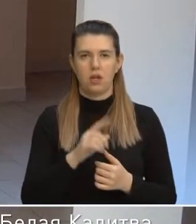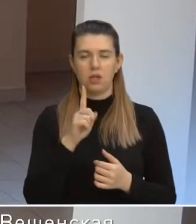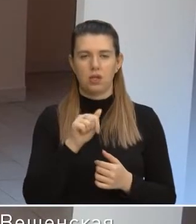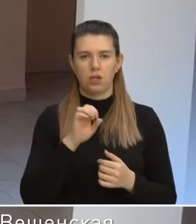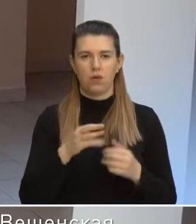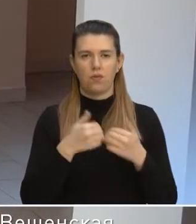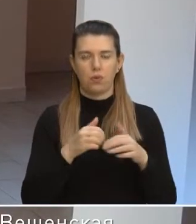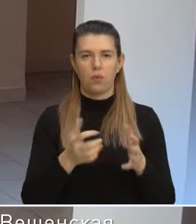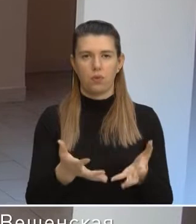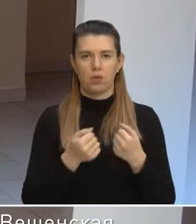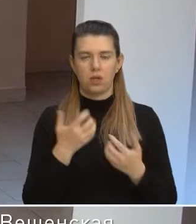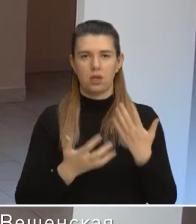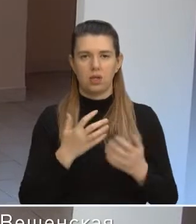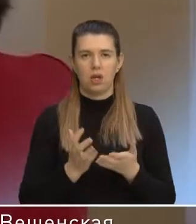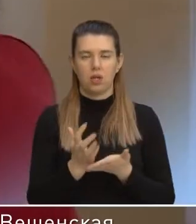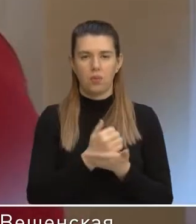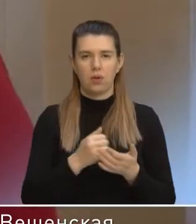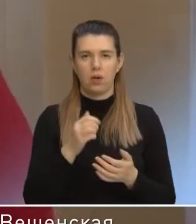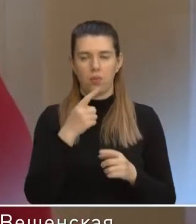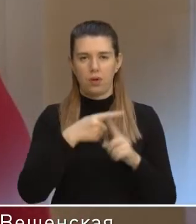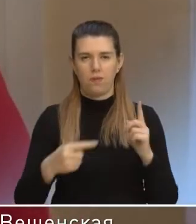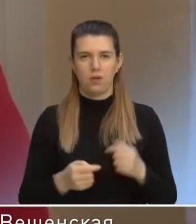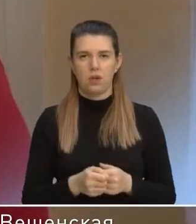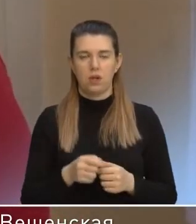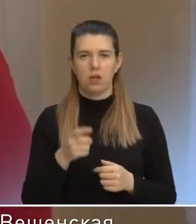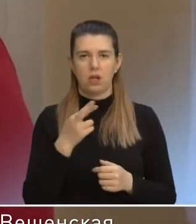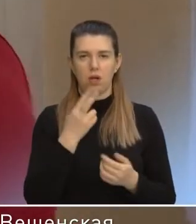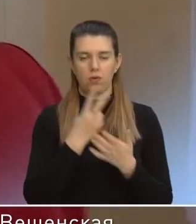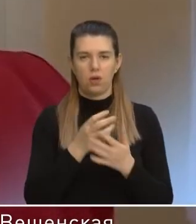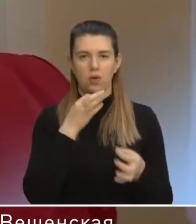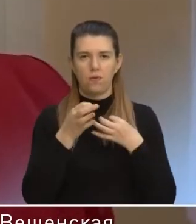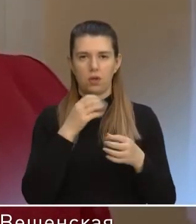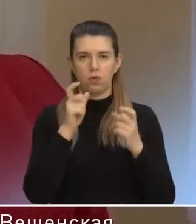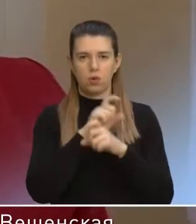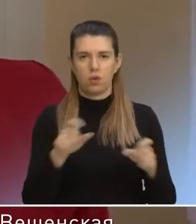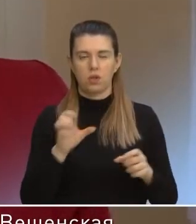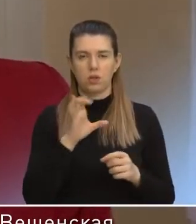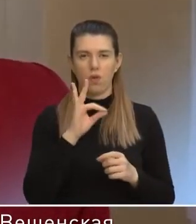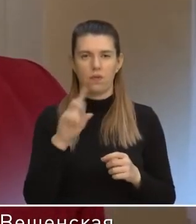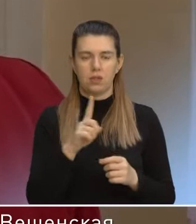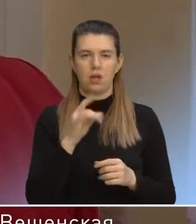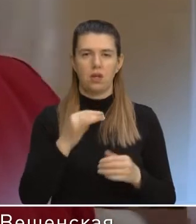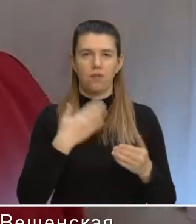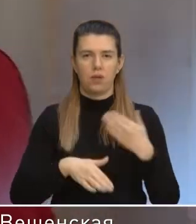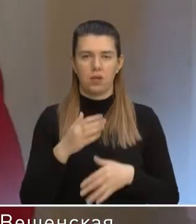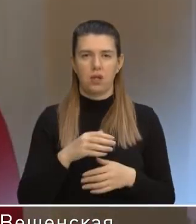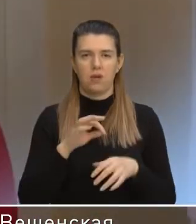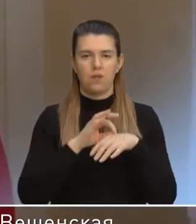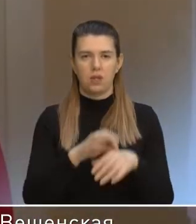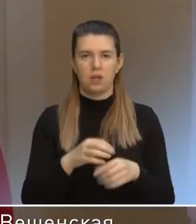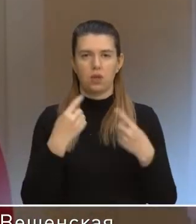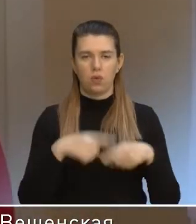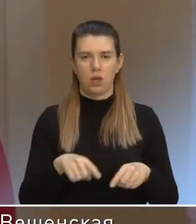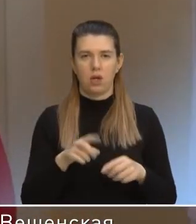Зачет выпускник получает, если набрал хотя бы половину. Для оценивания ответов школьников с ОВЗ и инвалидов введены